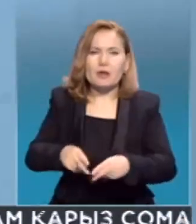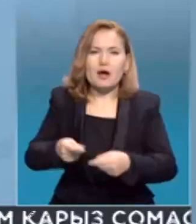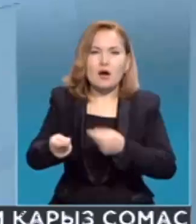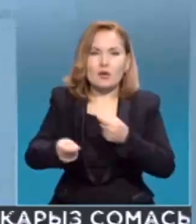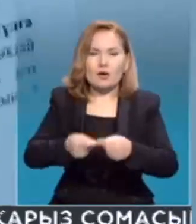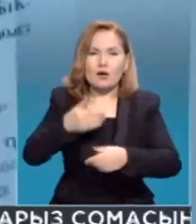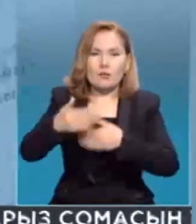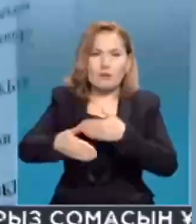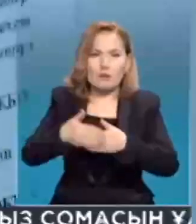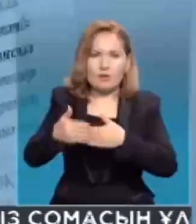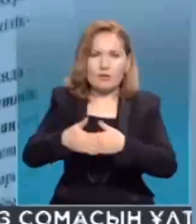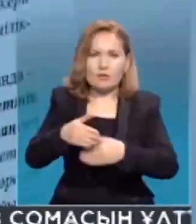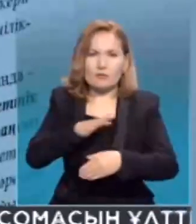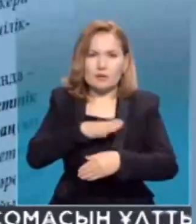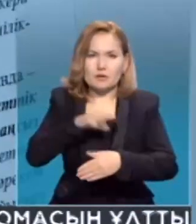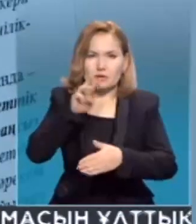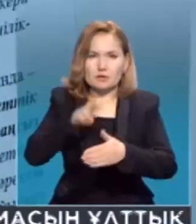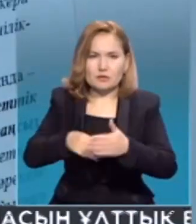әкімшілік жауапкершілікке тартылды.